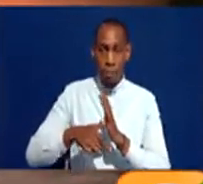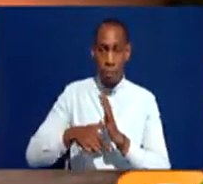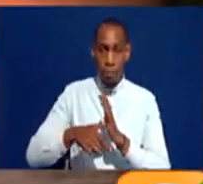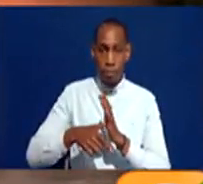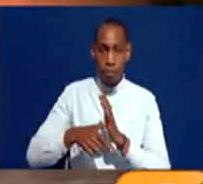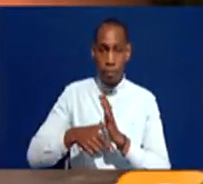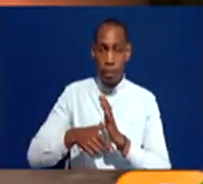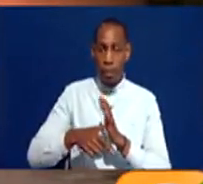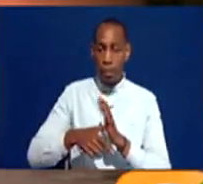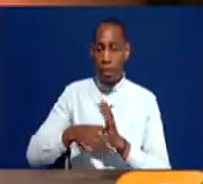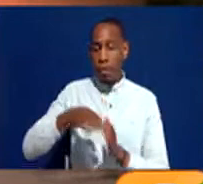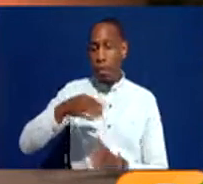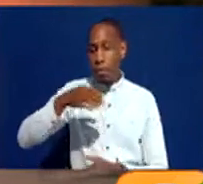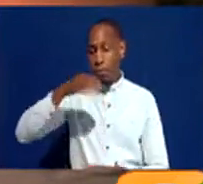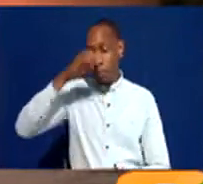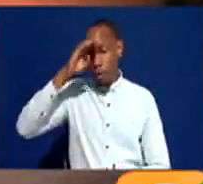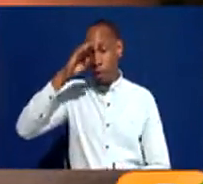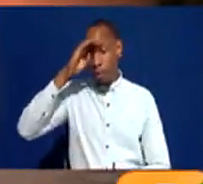nilizidiwa,